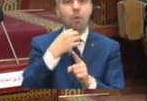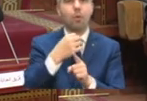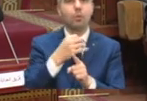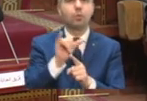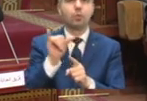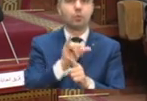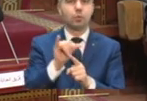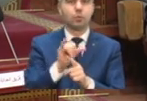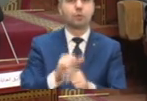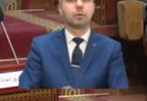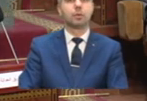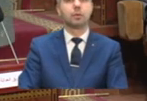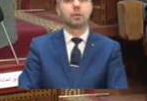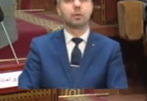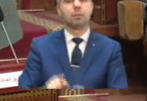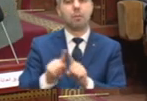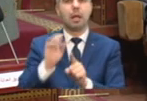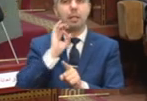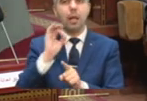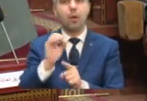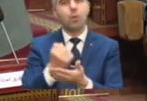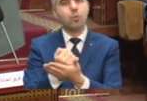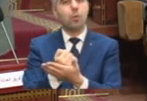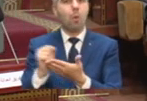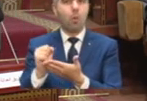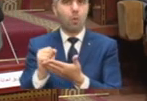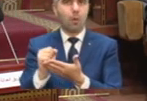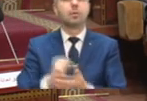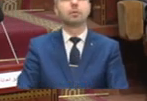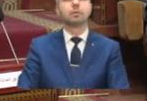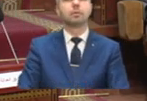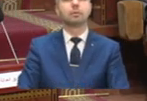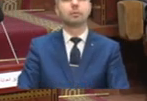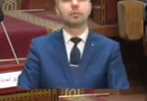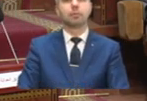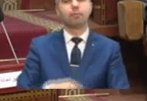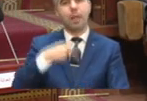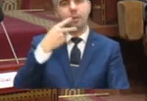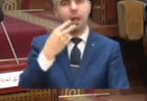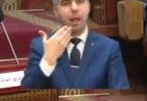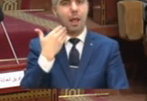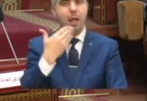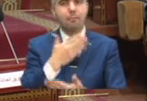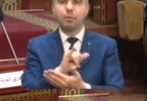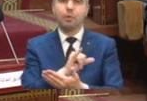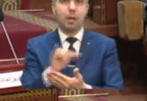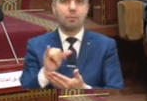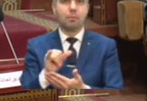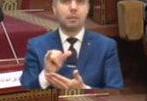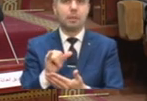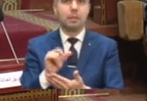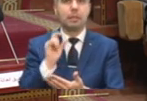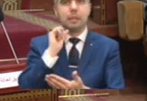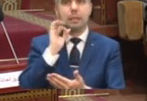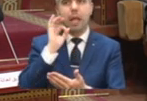أنا كنطلب منه أنه يسحبها، ولكن السيدة الرئيسة ما يمكنش أننا واحد الإنسان كيعبر على موقفه، واحد